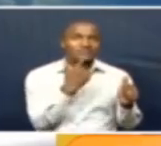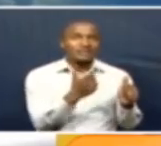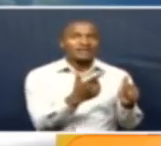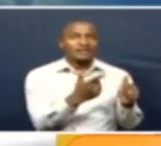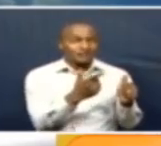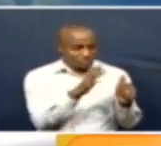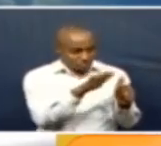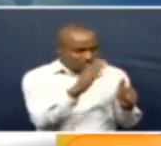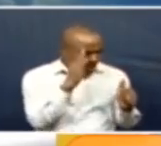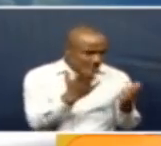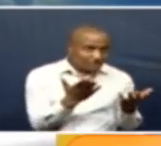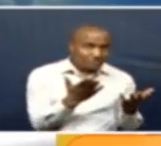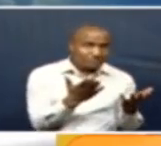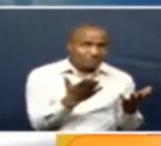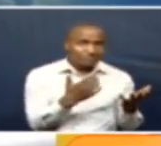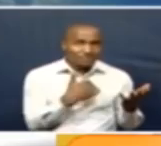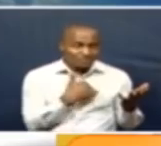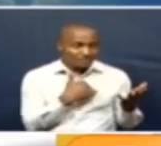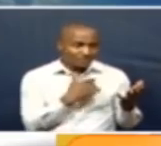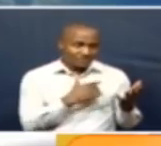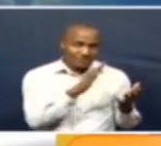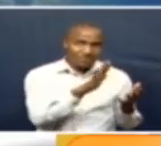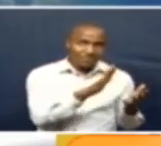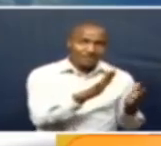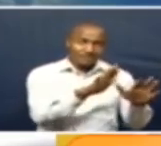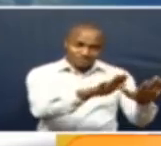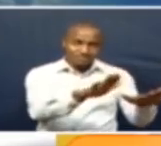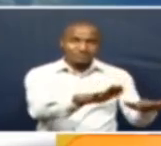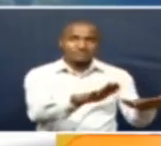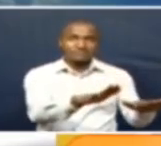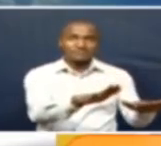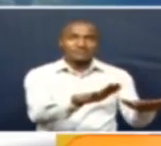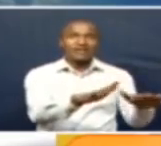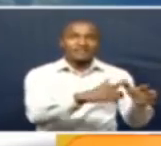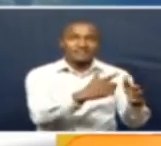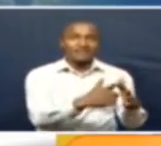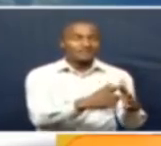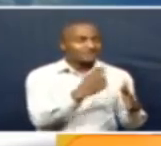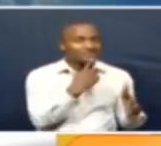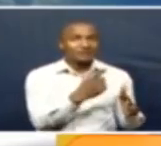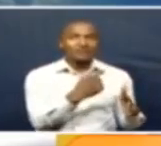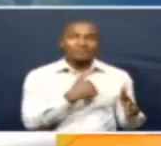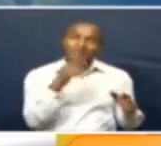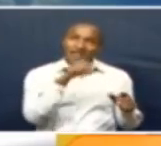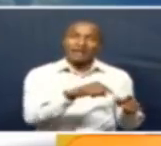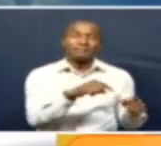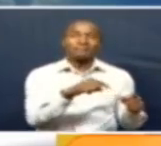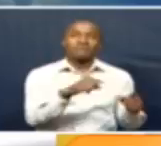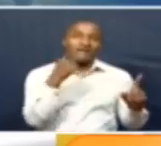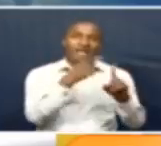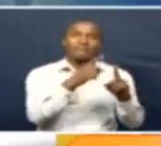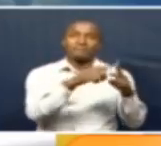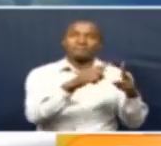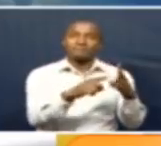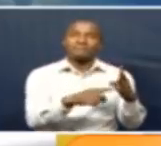habari yako mzuri, mimi ni mgeni wako, so relax. Ndiyo sasa ni kuambia mimi niko hapa kwa sababu